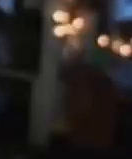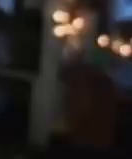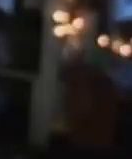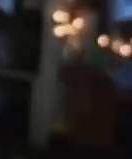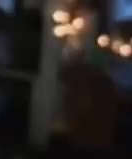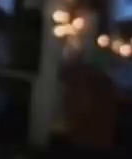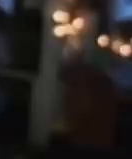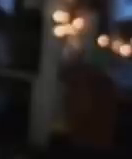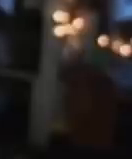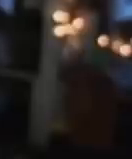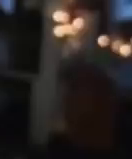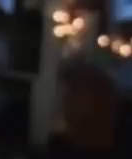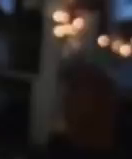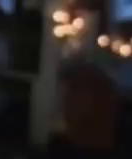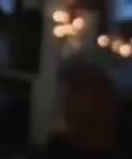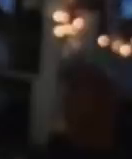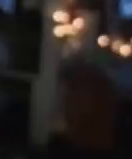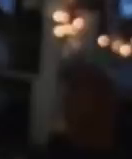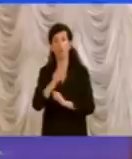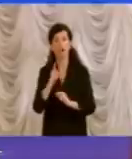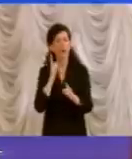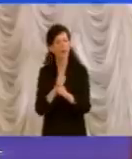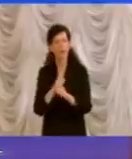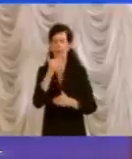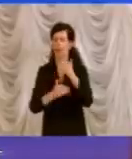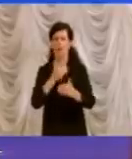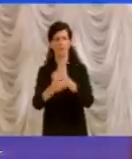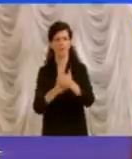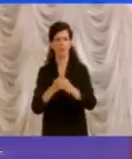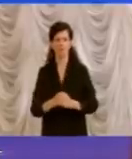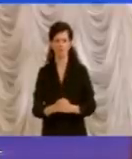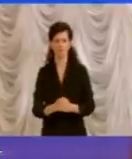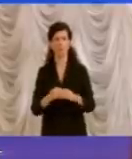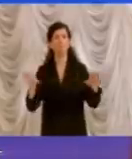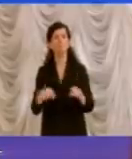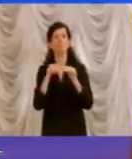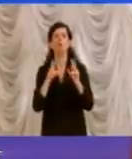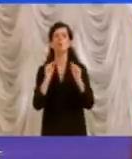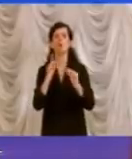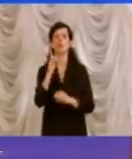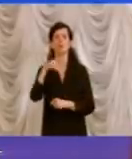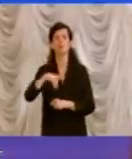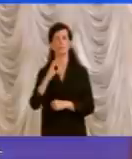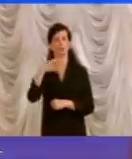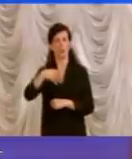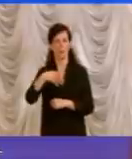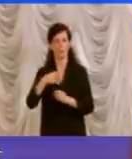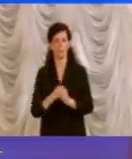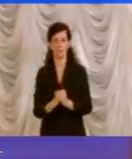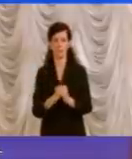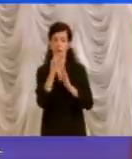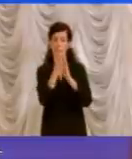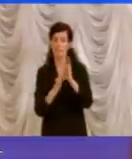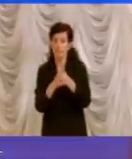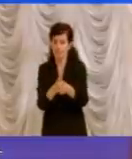primo passaggio su queste novità ma vediamo il provvedimento al nuovo dpcm le misure entreranno